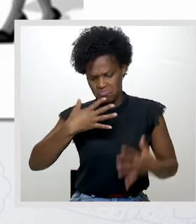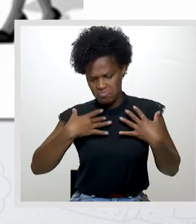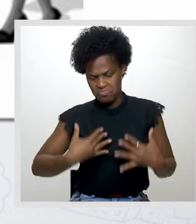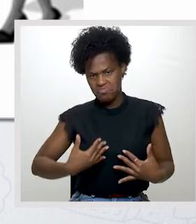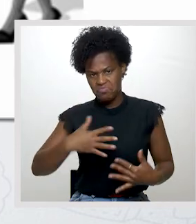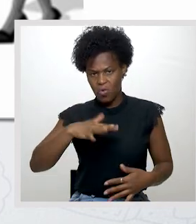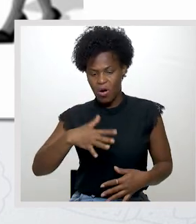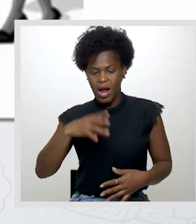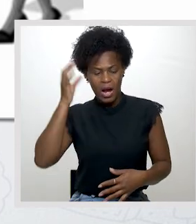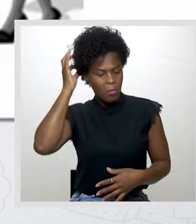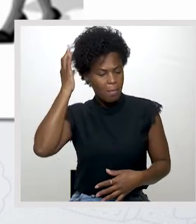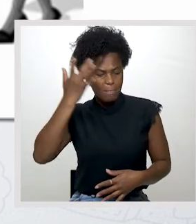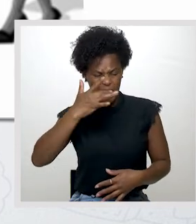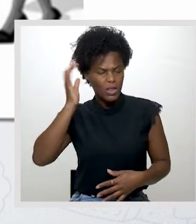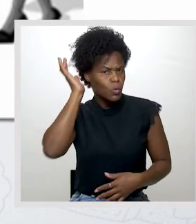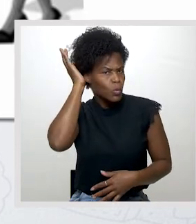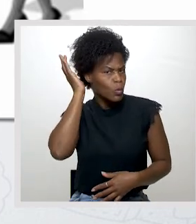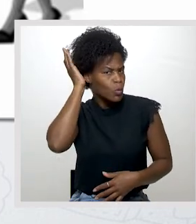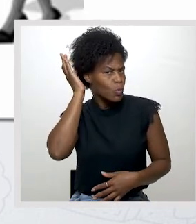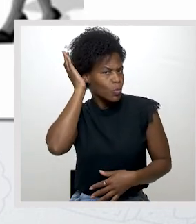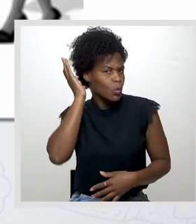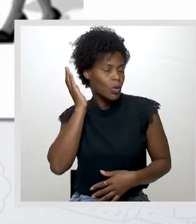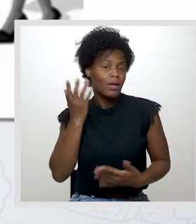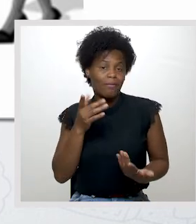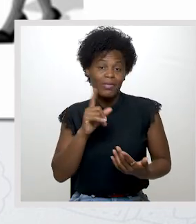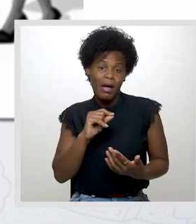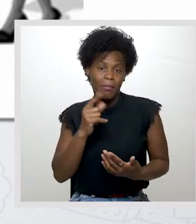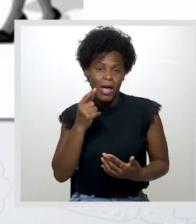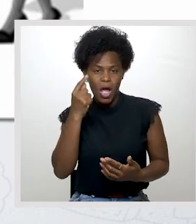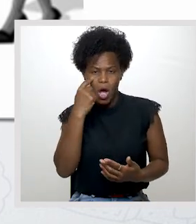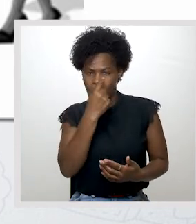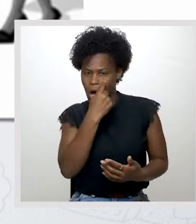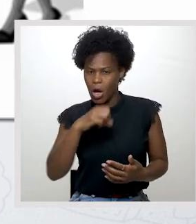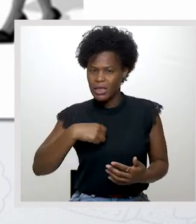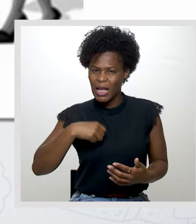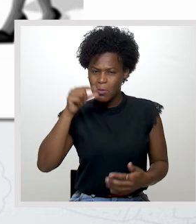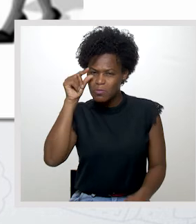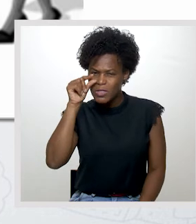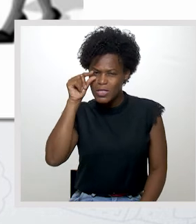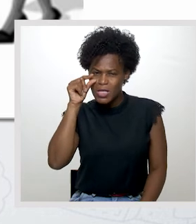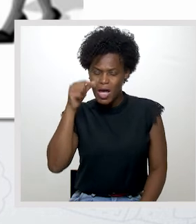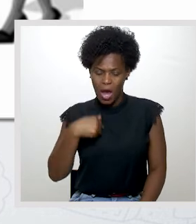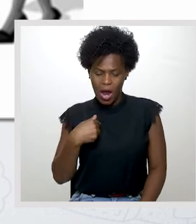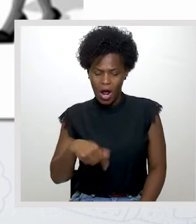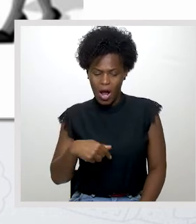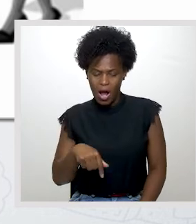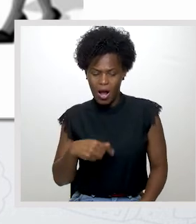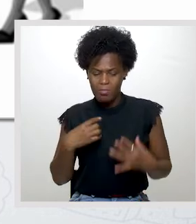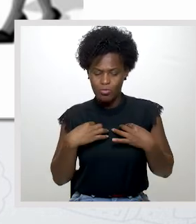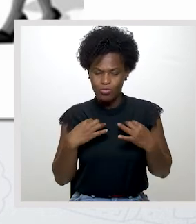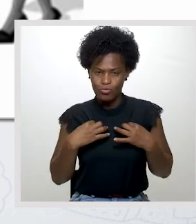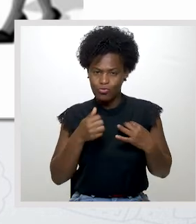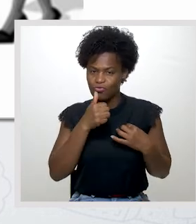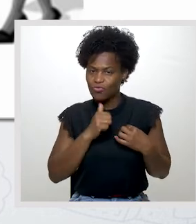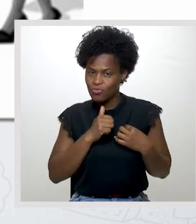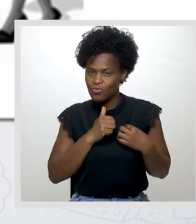cheveux noirs, courts et raides, et de petits yeux marrons. Je porte une blouse